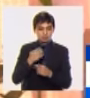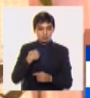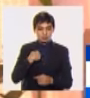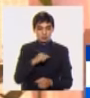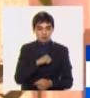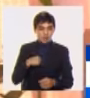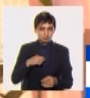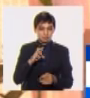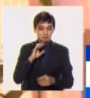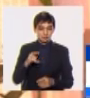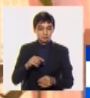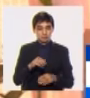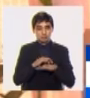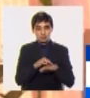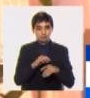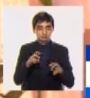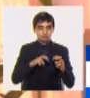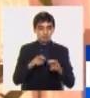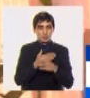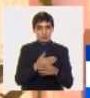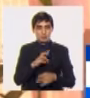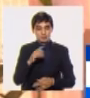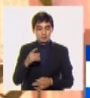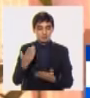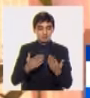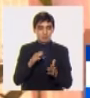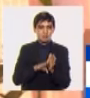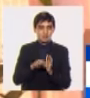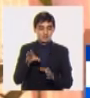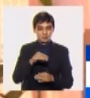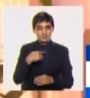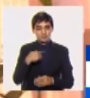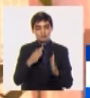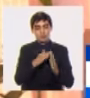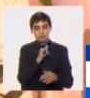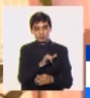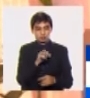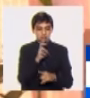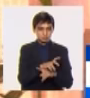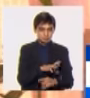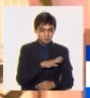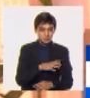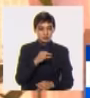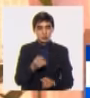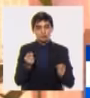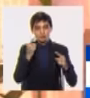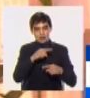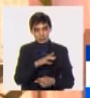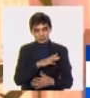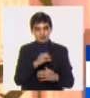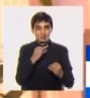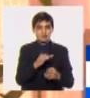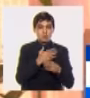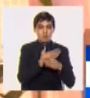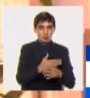отработали сами бы без вас сходили бы домой сходили бы узнали бы помогли бы